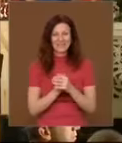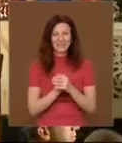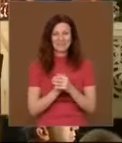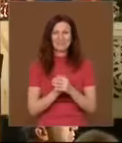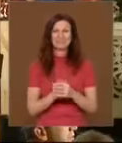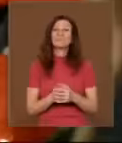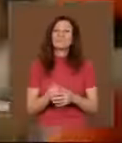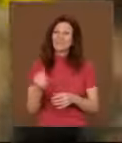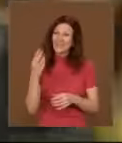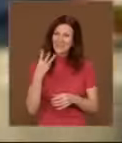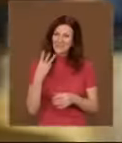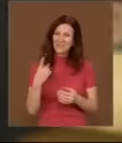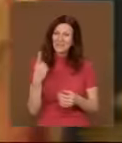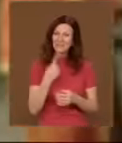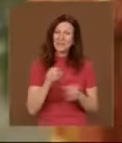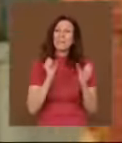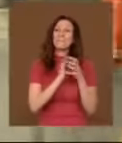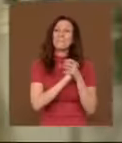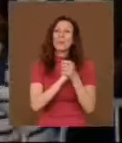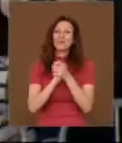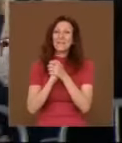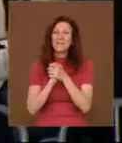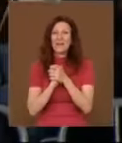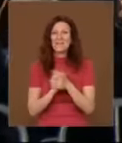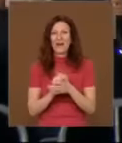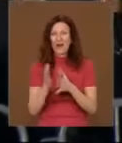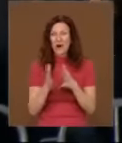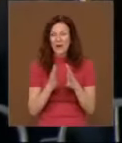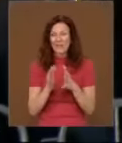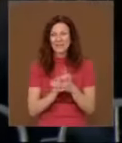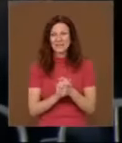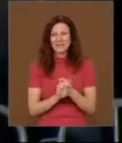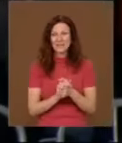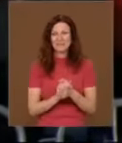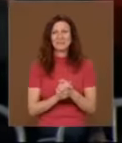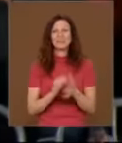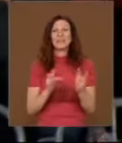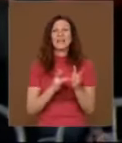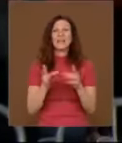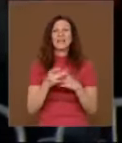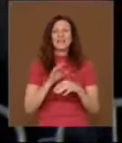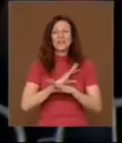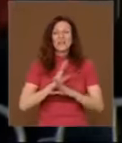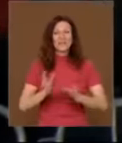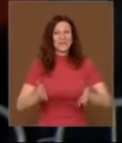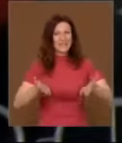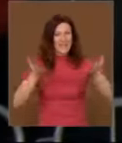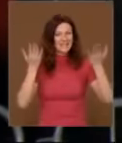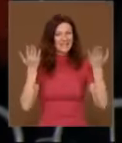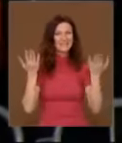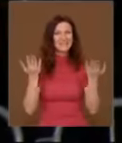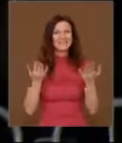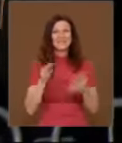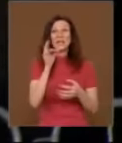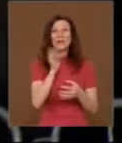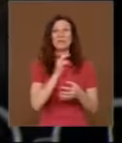Отново трикратно поздравява вярващия Божий народ с възгласа Христос воскресе, Негово Светейшество,